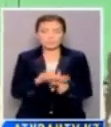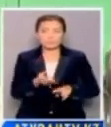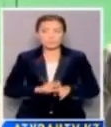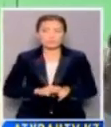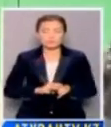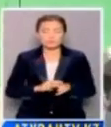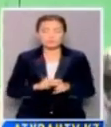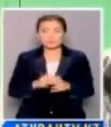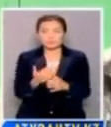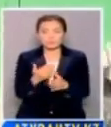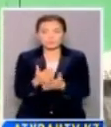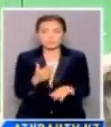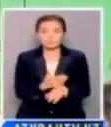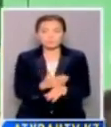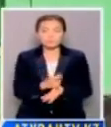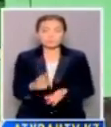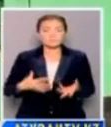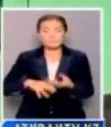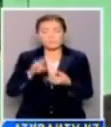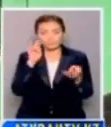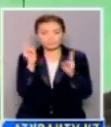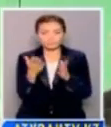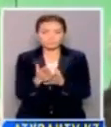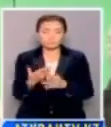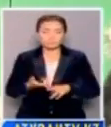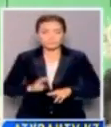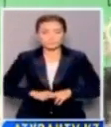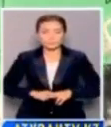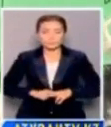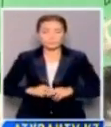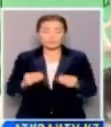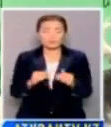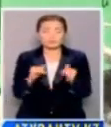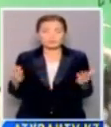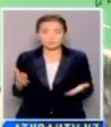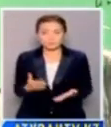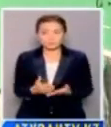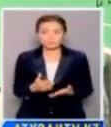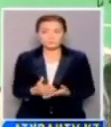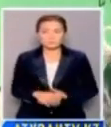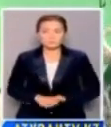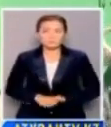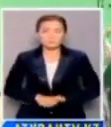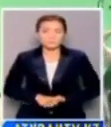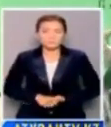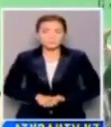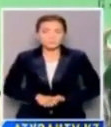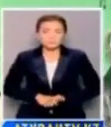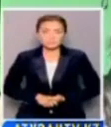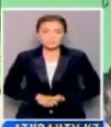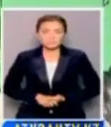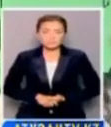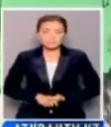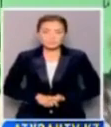оны кім айтты сізге десем. Сол айтып отыр кісілер дейді. Ал мен сонда уже атағым солай шығып кеткен. Нарман ден дұрыс итті алмаймын, тек аяғы